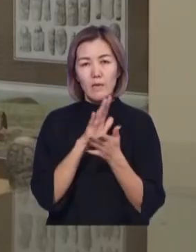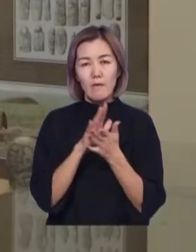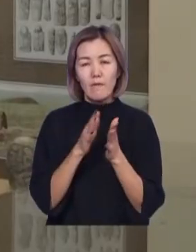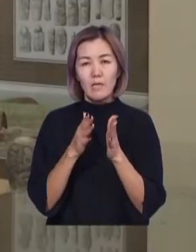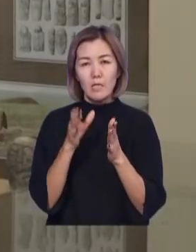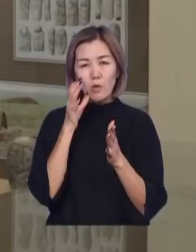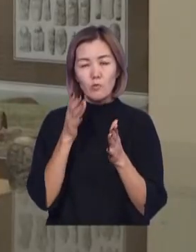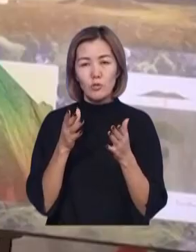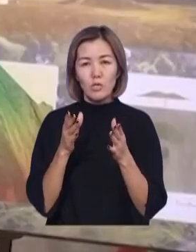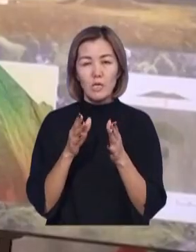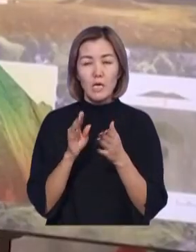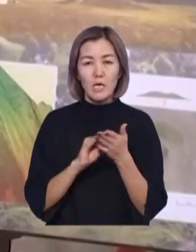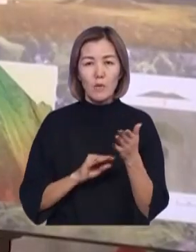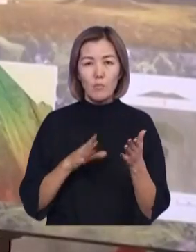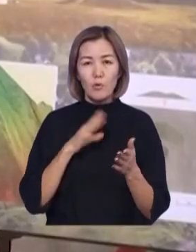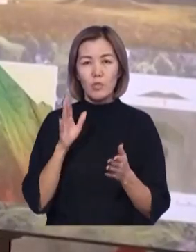научные